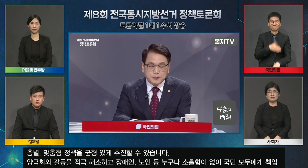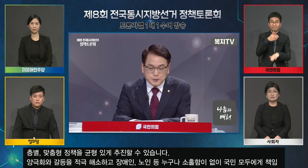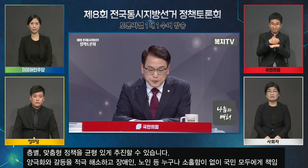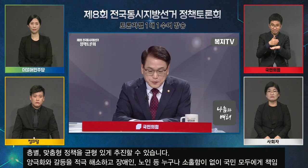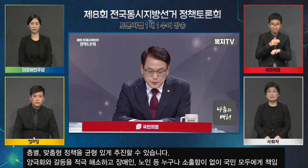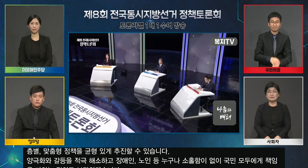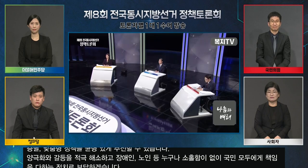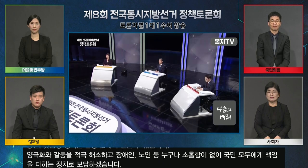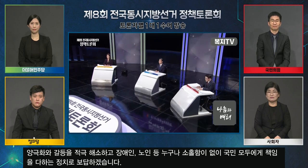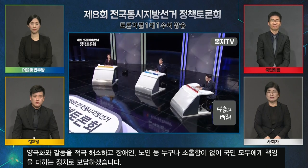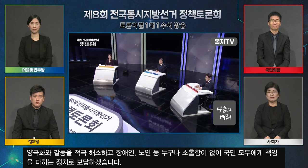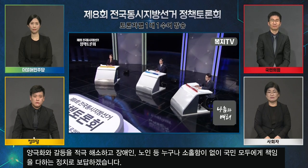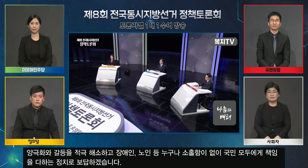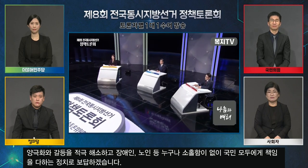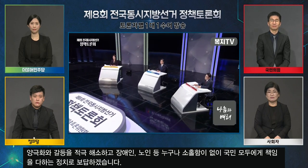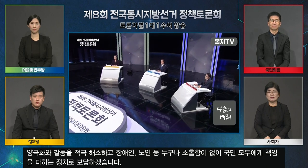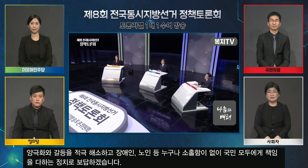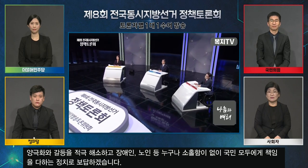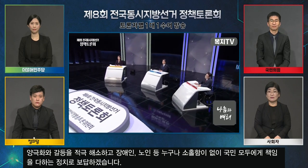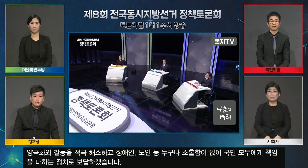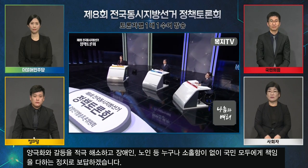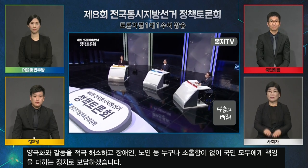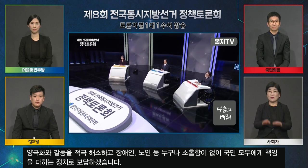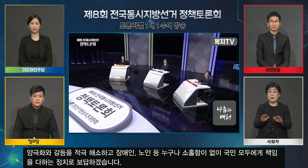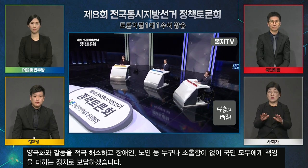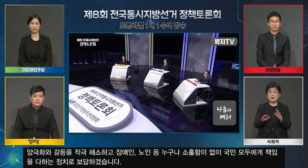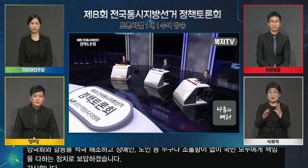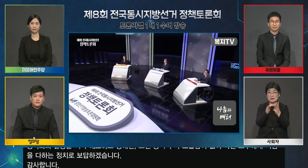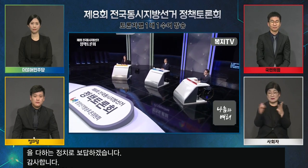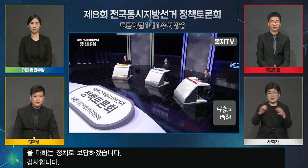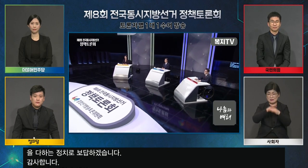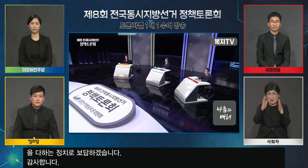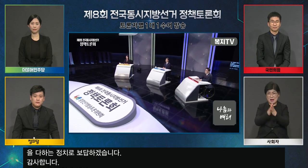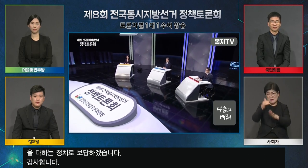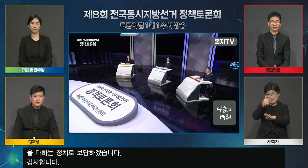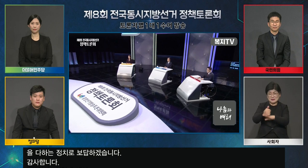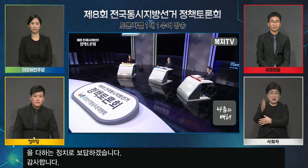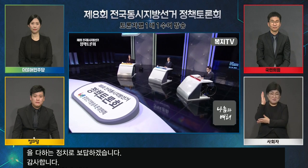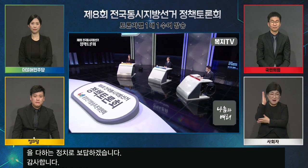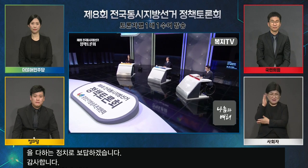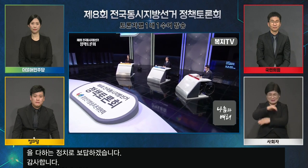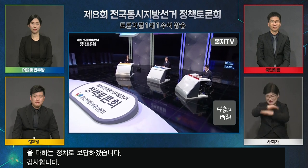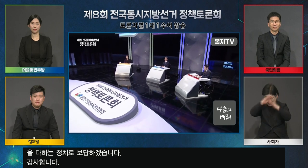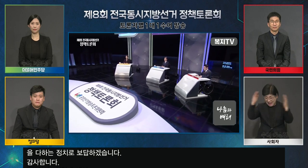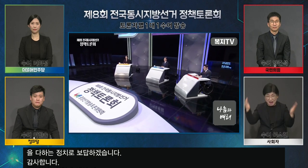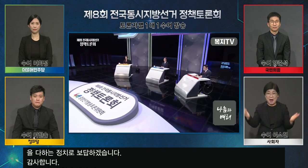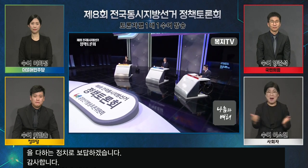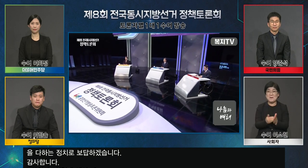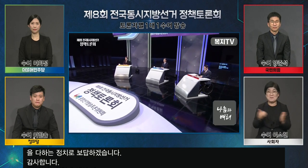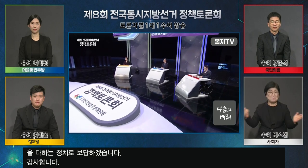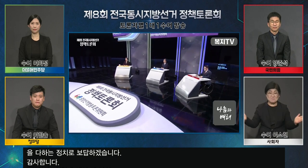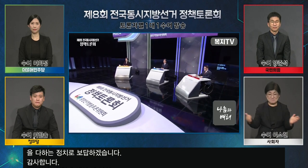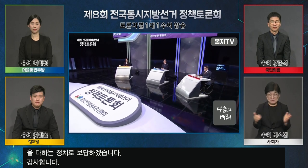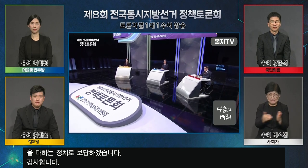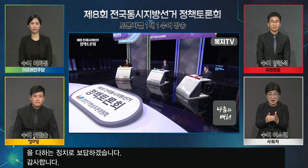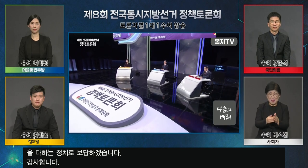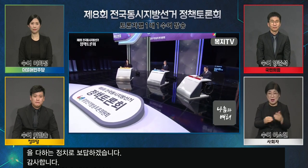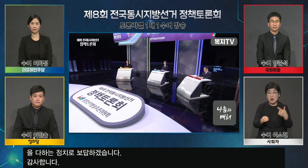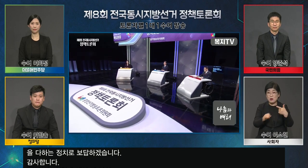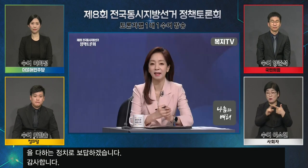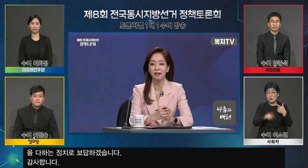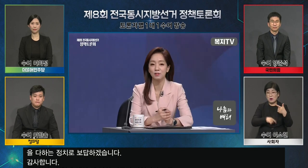이렇게 해서 세 분의 마무리 발언까지 모두 들었습니다. 6월 1일